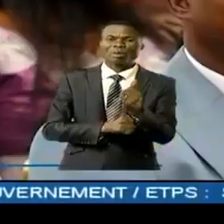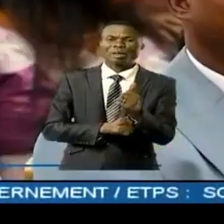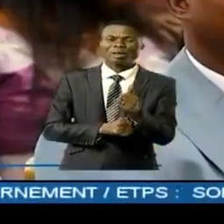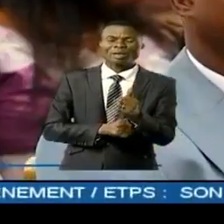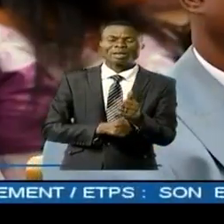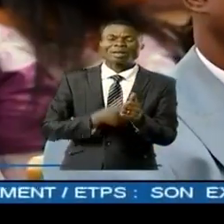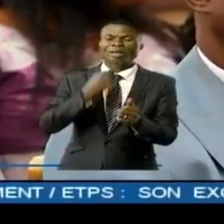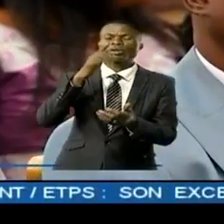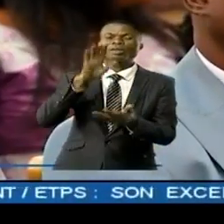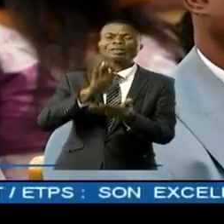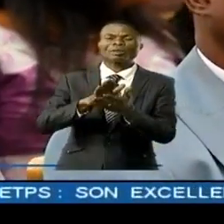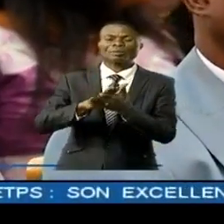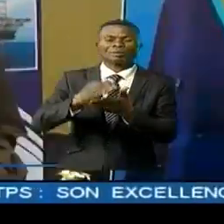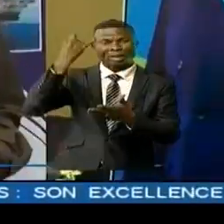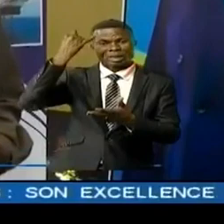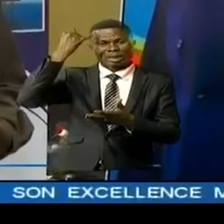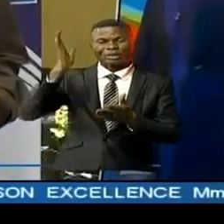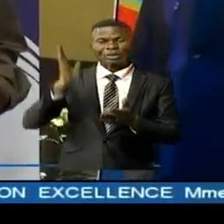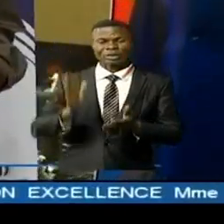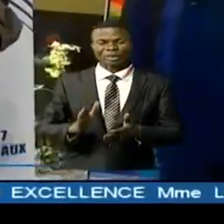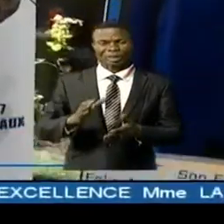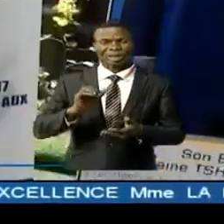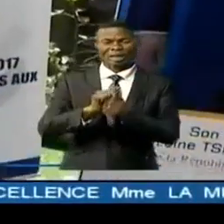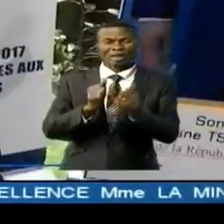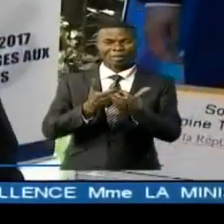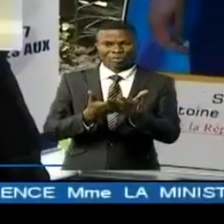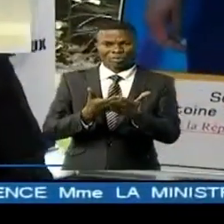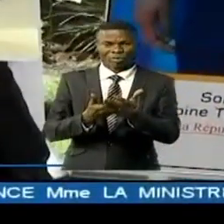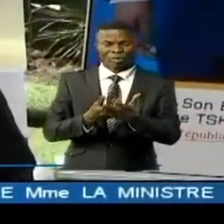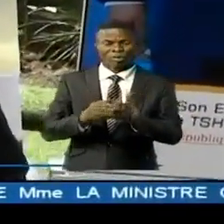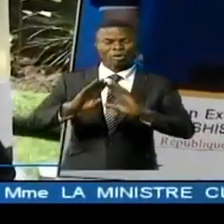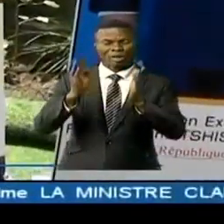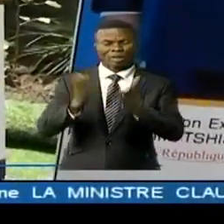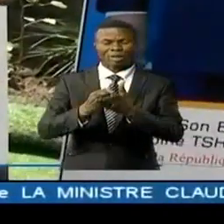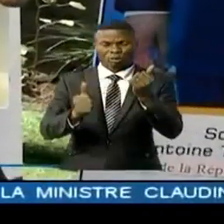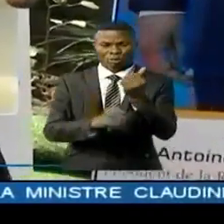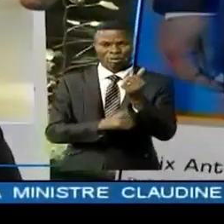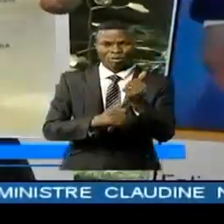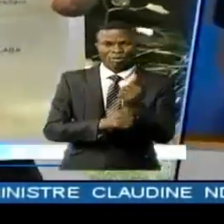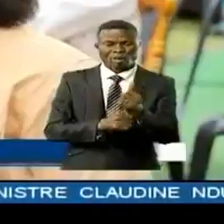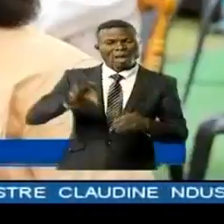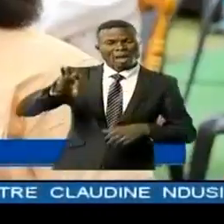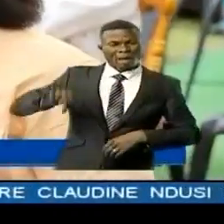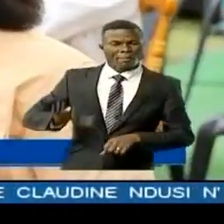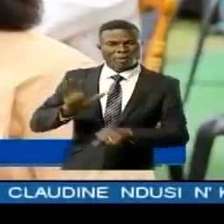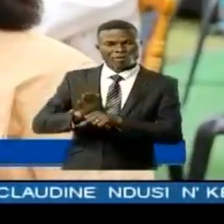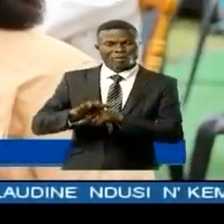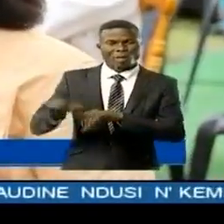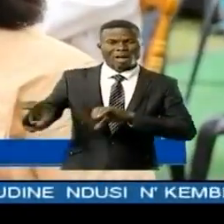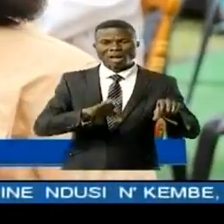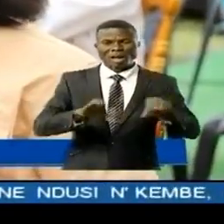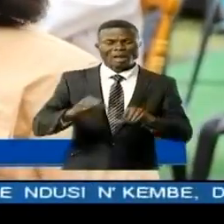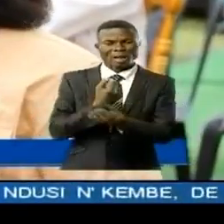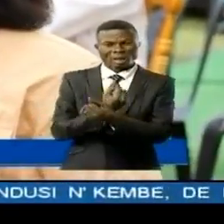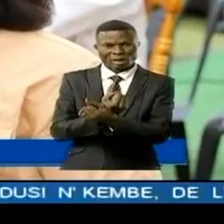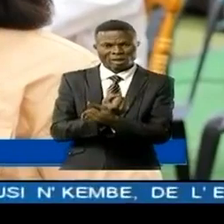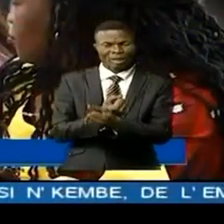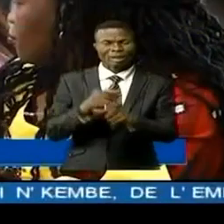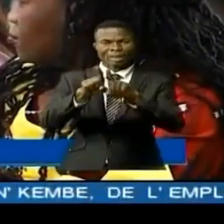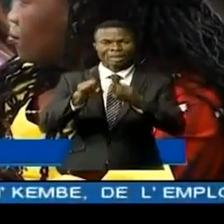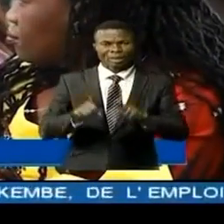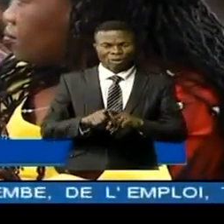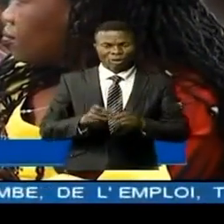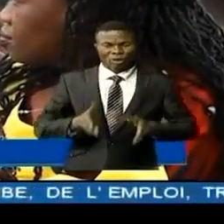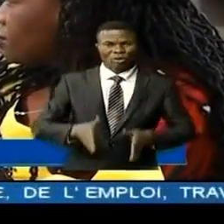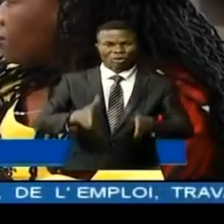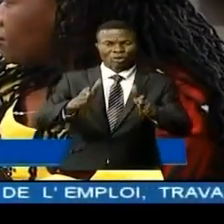les initiateurs de l'action la classe moyenne trouve un volume de plus à travers cette action de la respect ans et le chemin